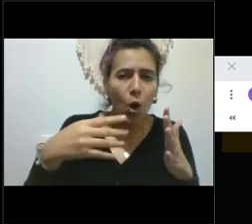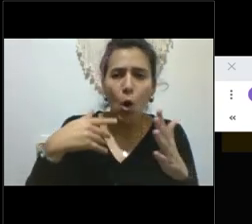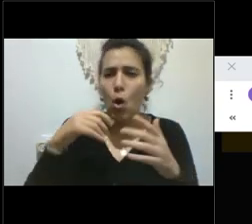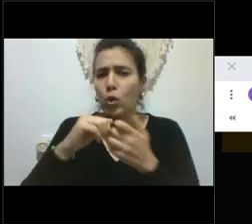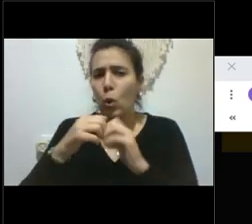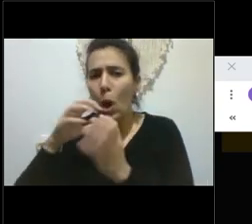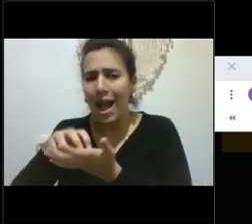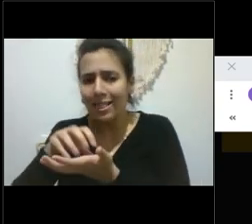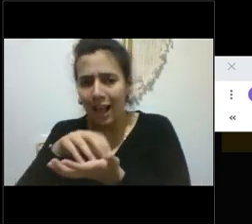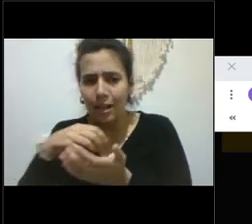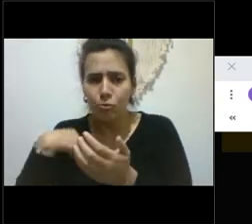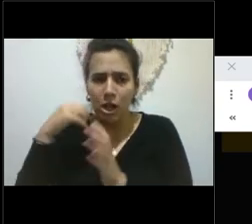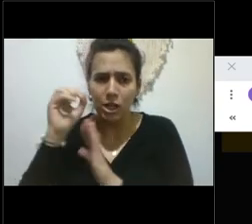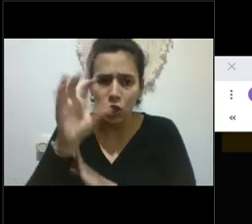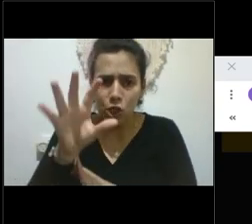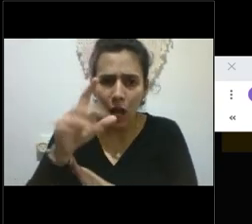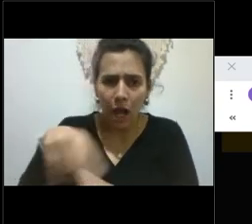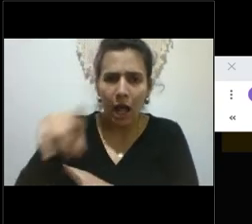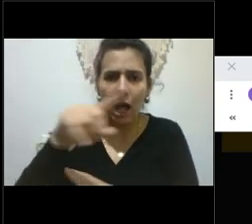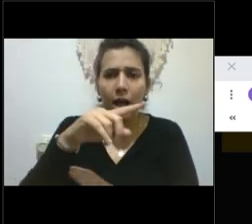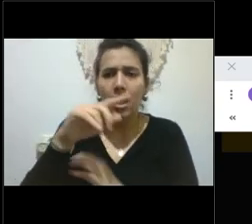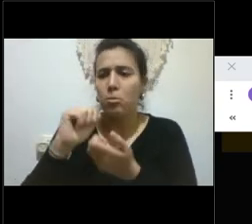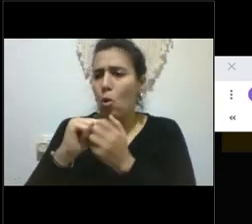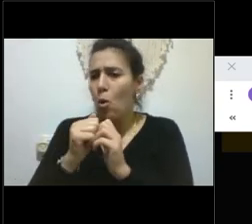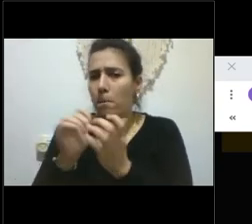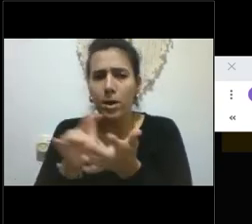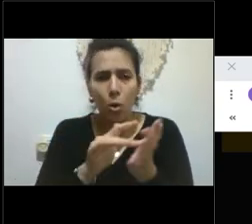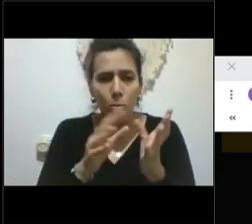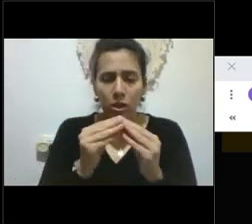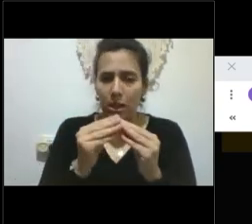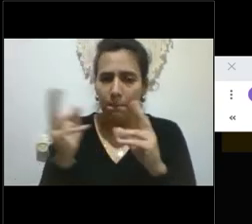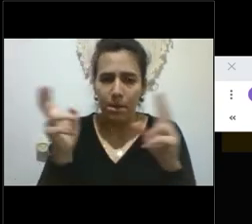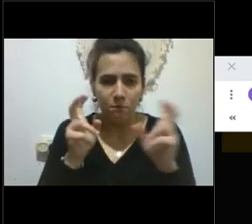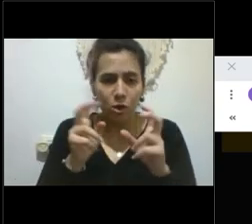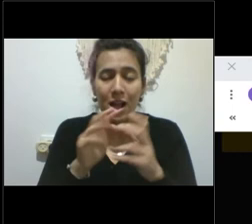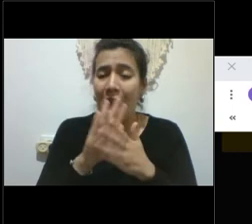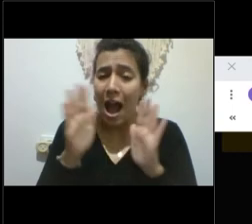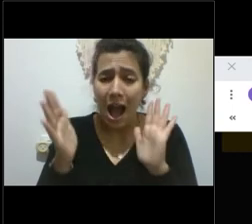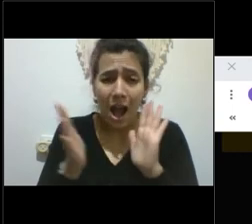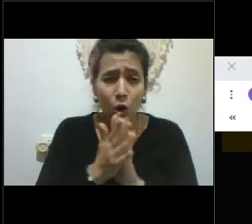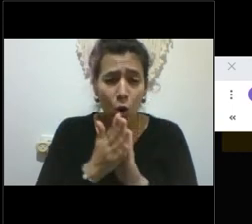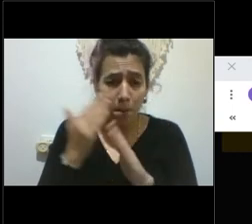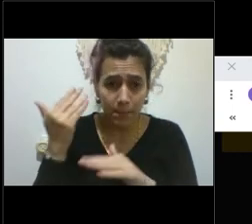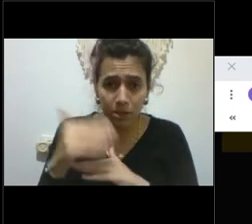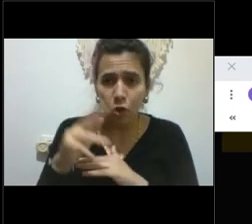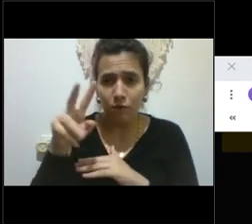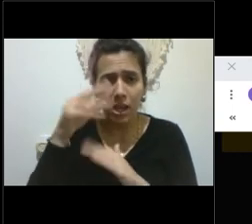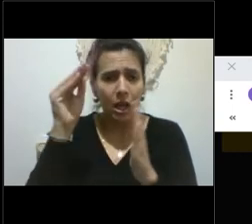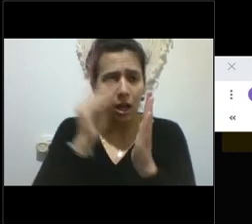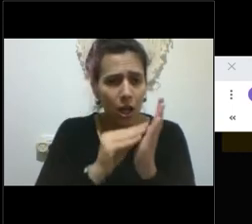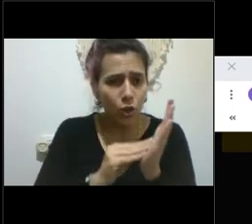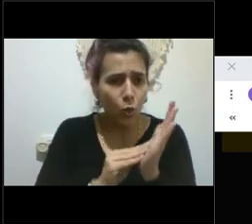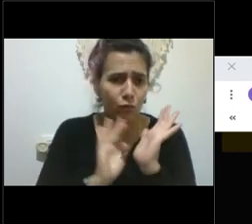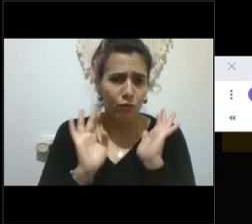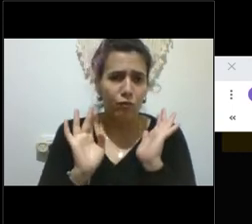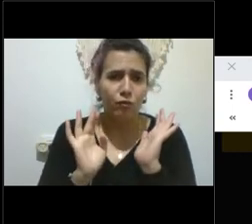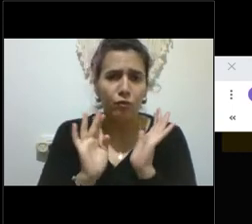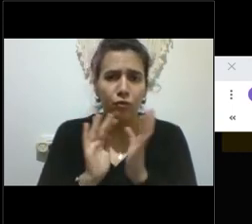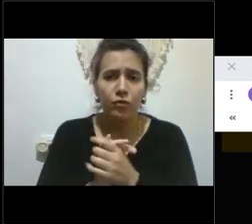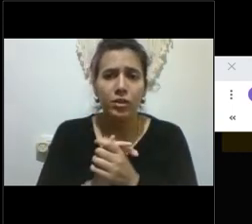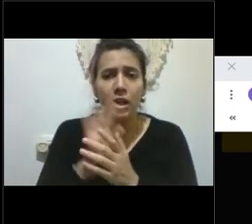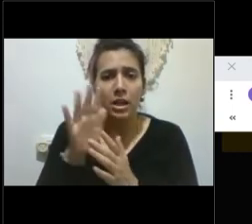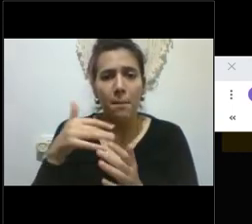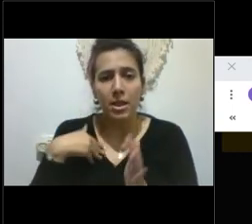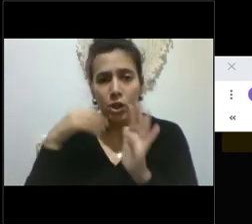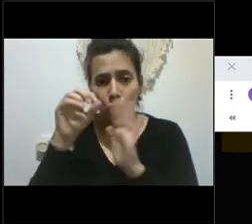אתכם, או מקומות עם אינפורמציה, הכל יהיה בסופו של דבר במקום עם קישור, גם אני אשלח לכם, וזה גם